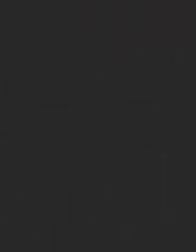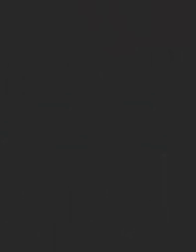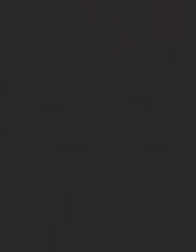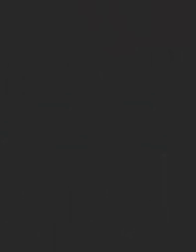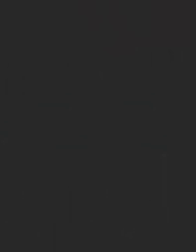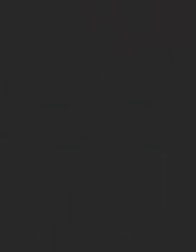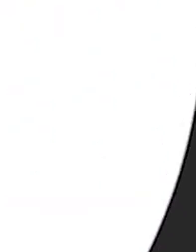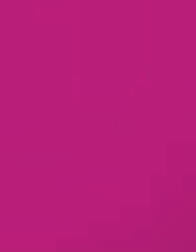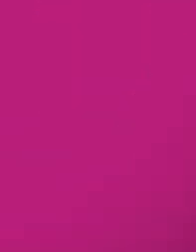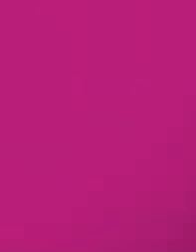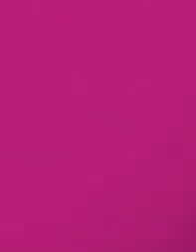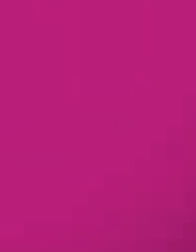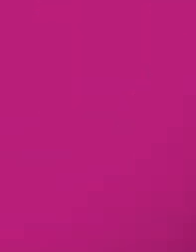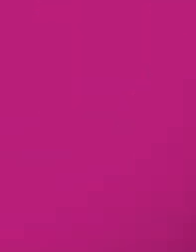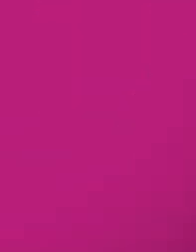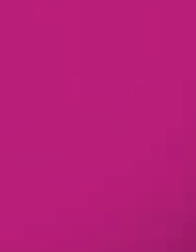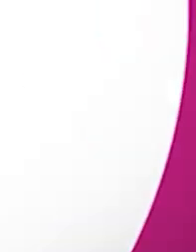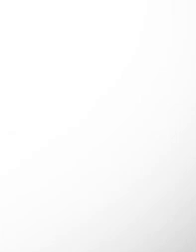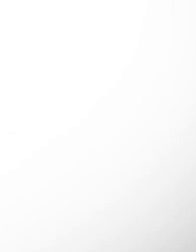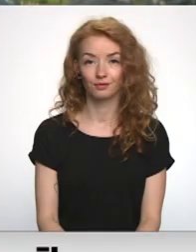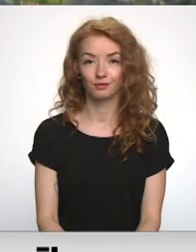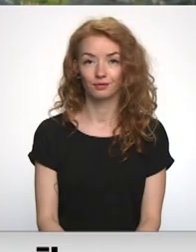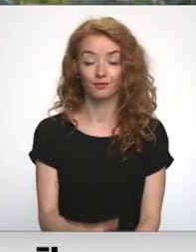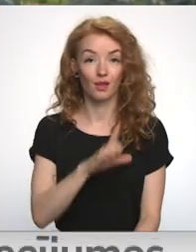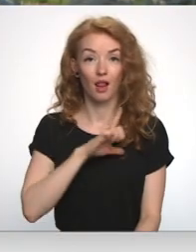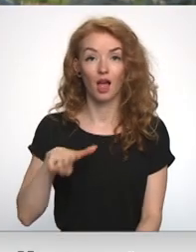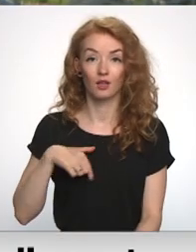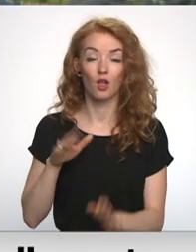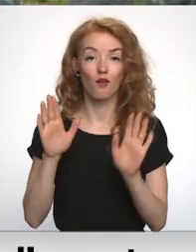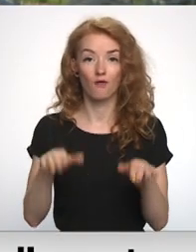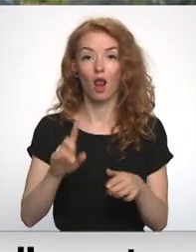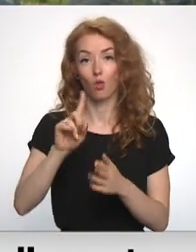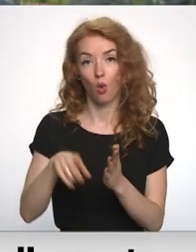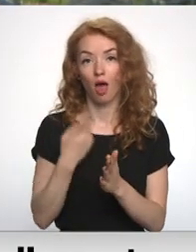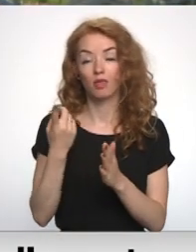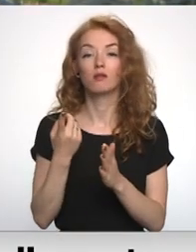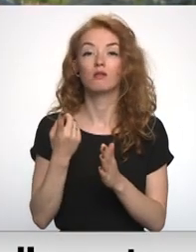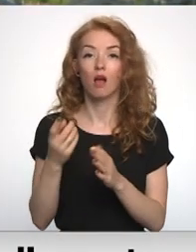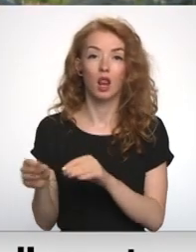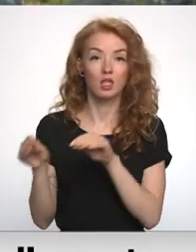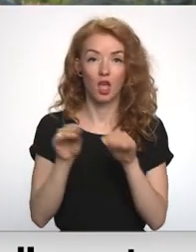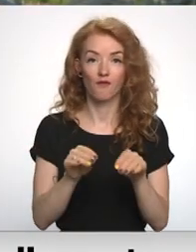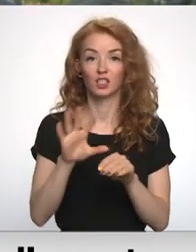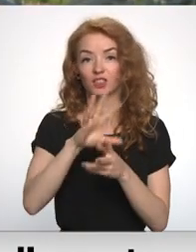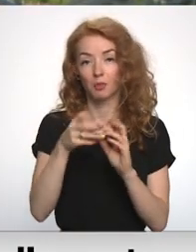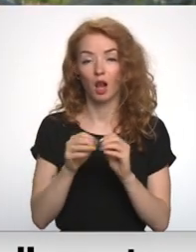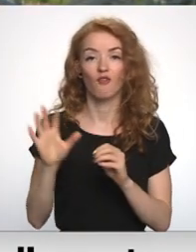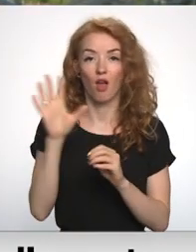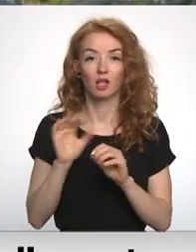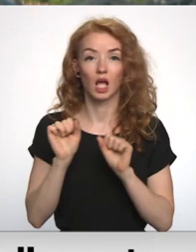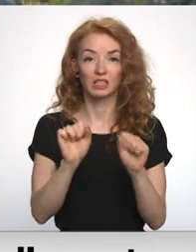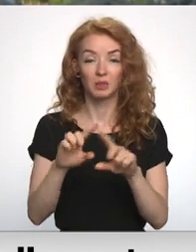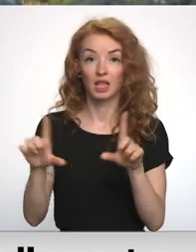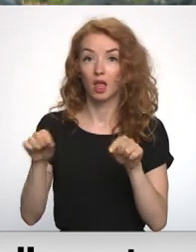Re, viss ēters ir te! Latvijā varētu atkal ieviest vispārējo valsts aizsardzības dienestu,